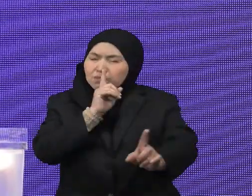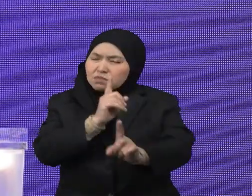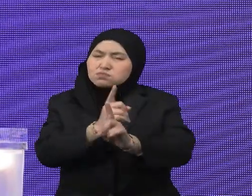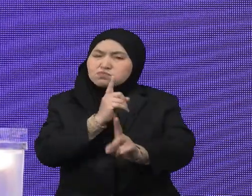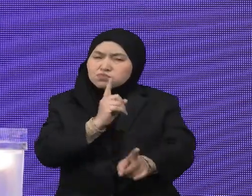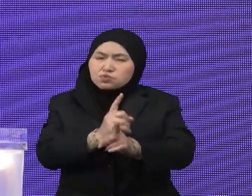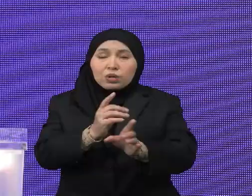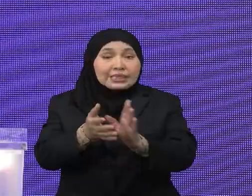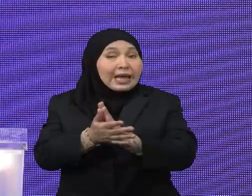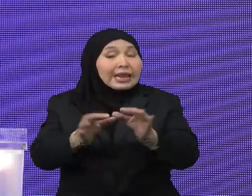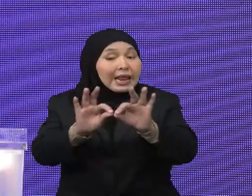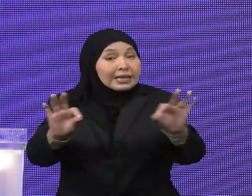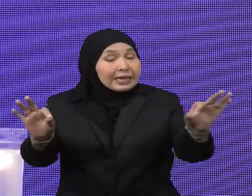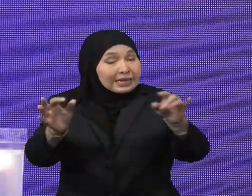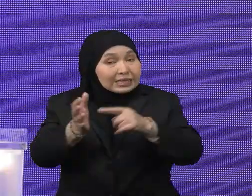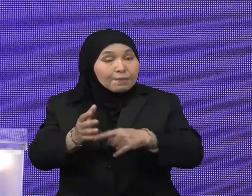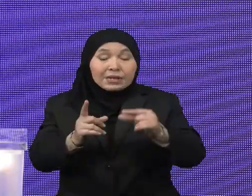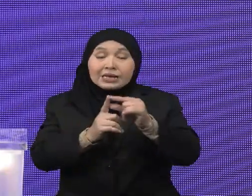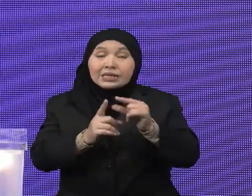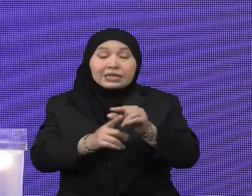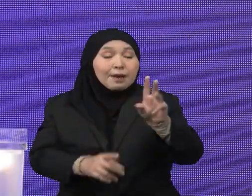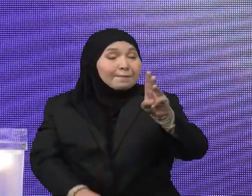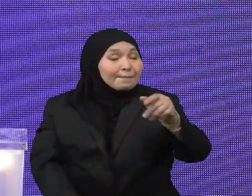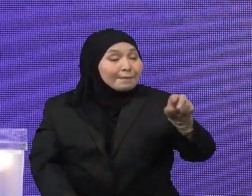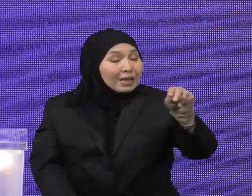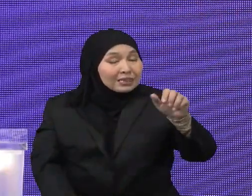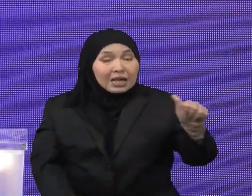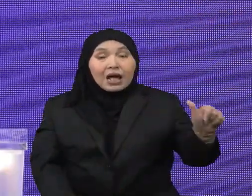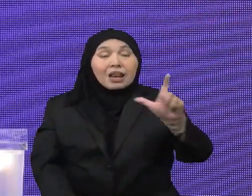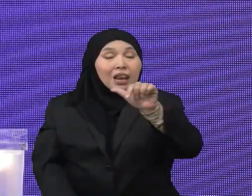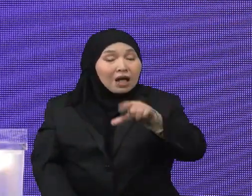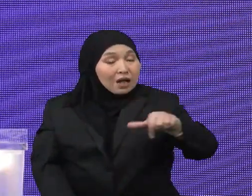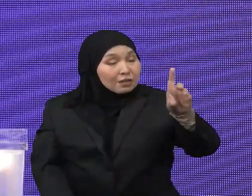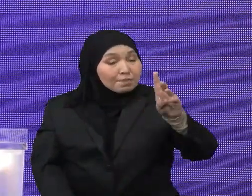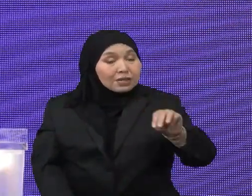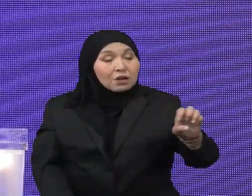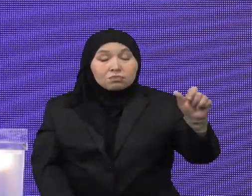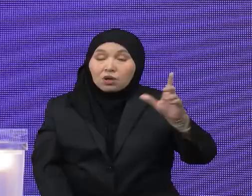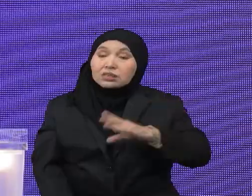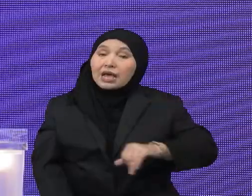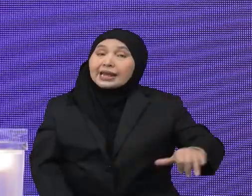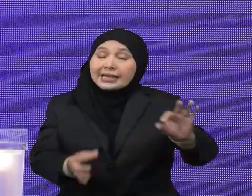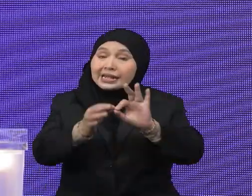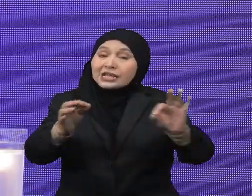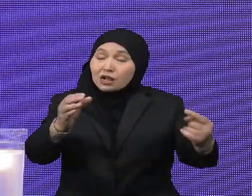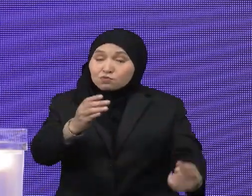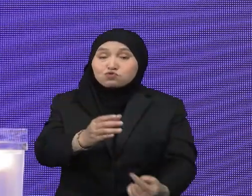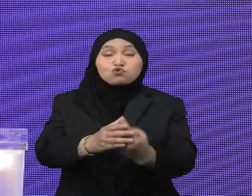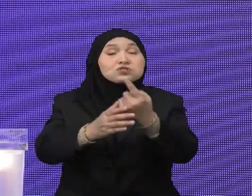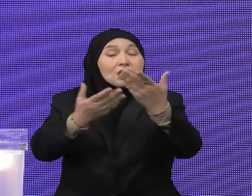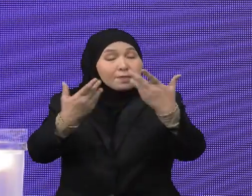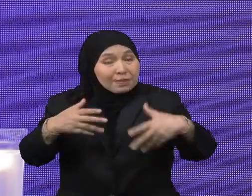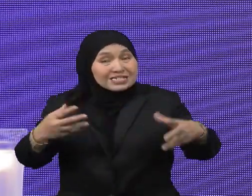Allah menekankan tentang perkataan mana dan ayat ini muncul selepas peristiwa